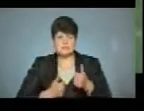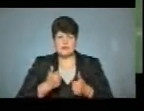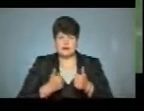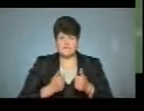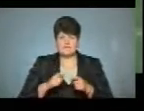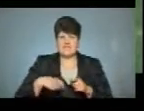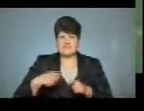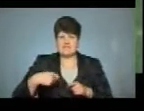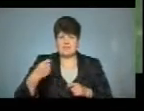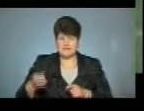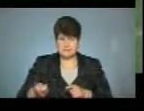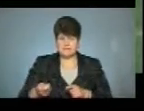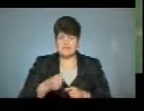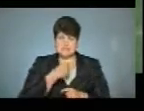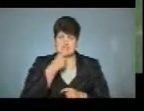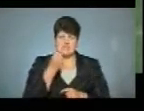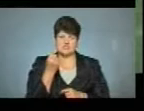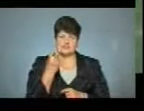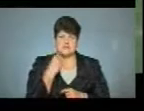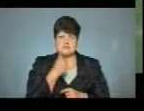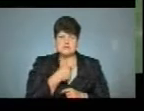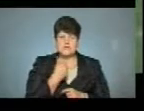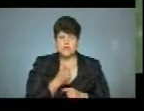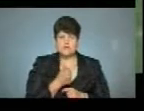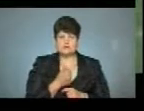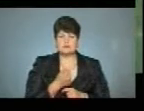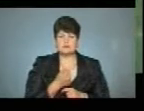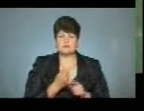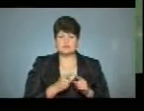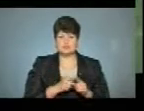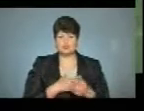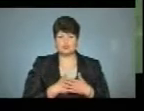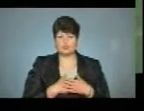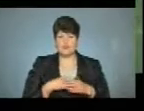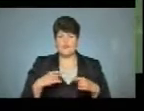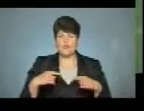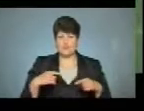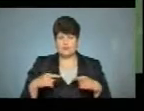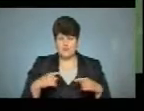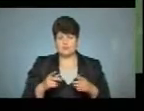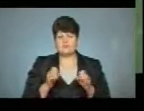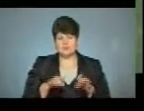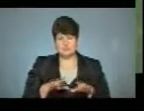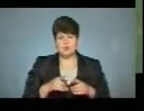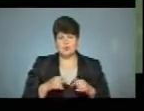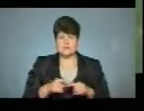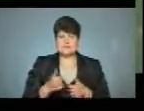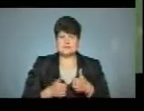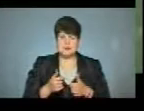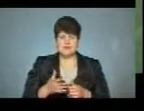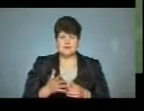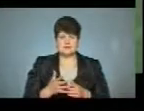у естафетах. І старші 12 років. У нас хлопці дуже полюбляють футбол, тому ми вирішили організувати їм змагання